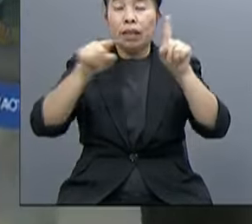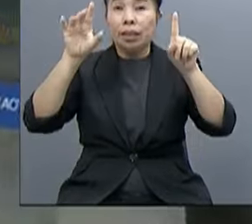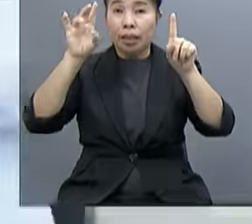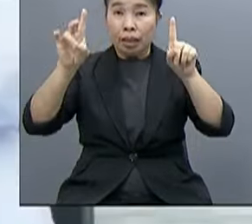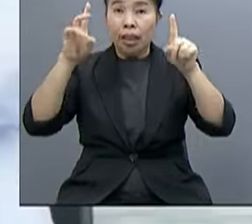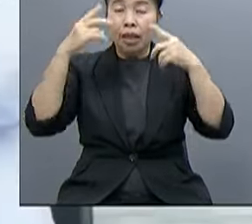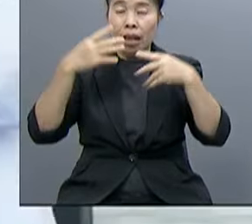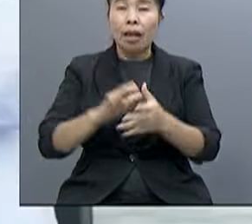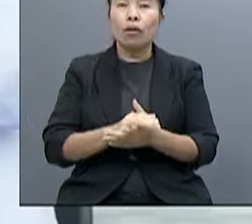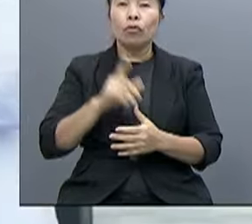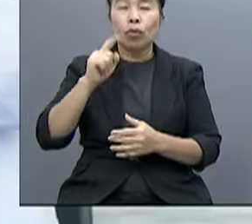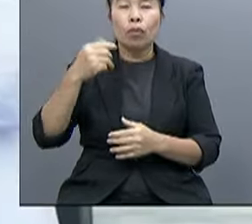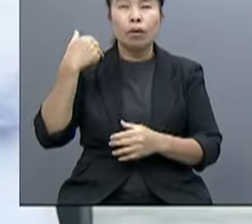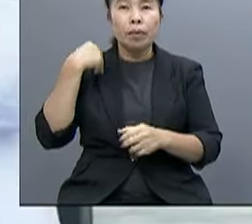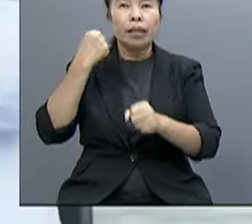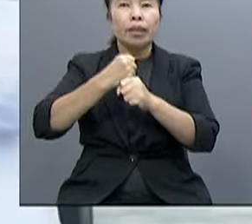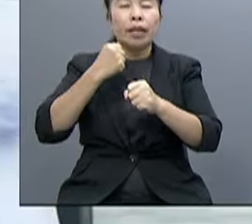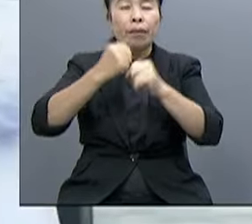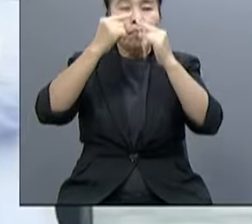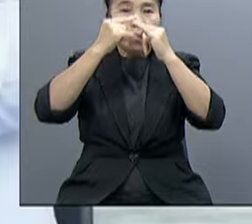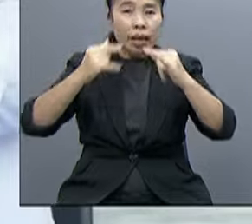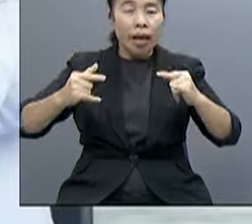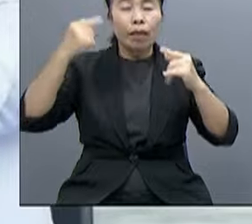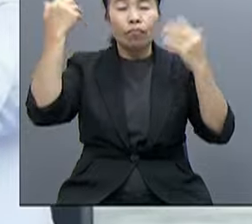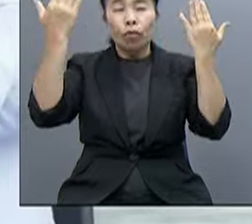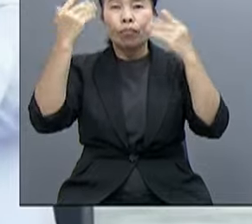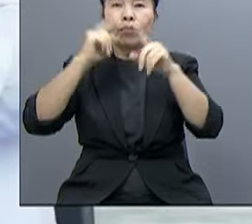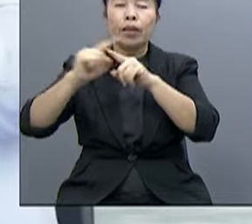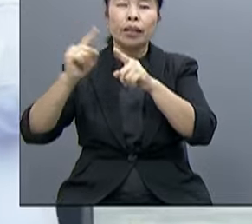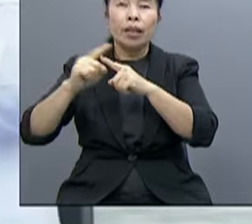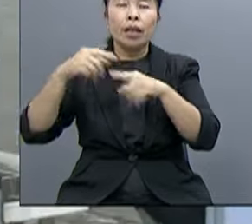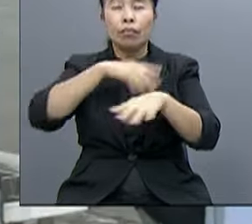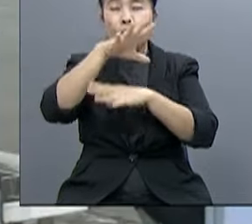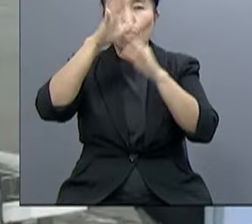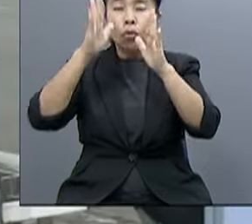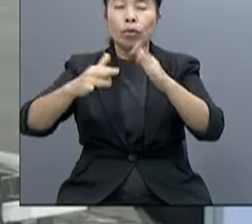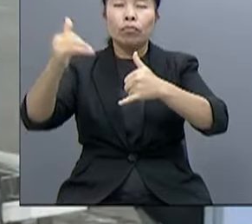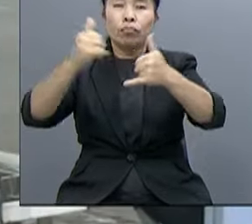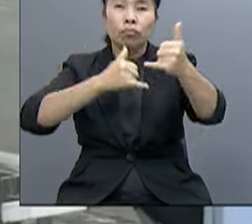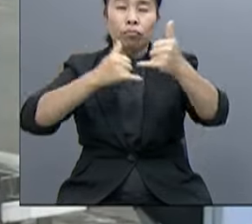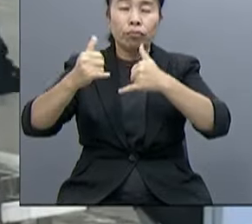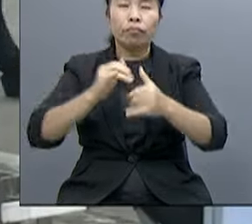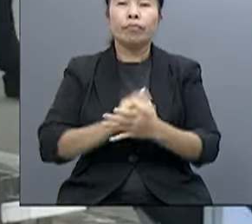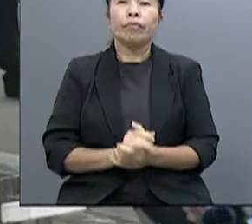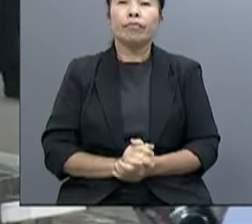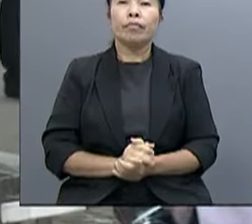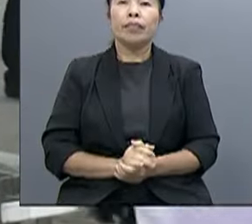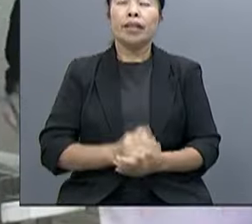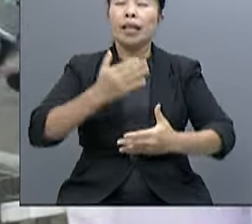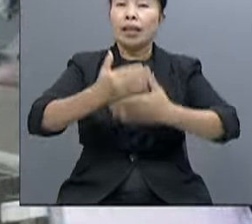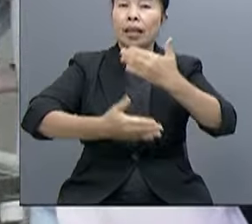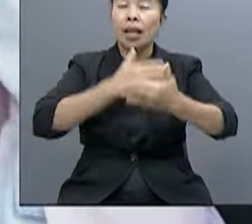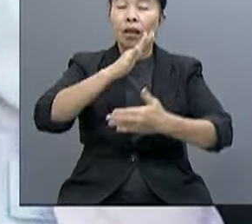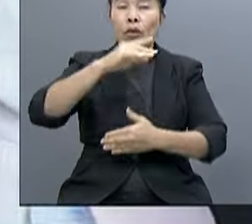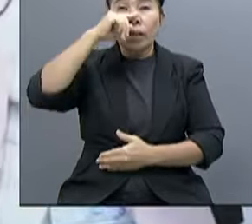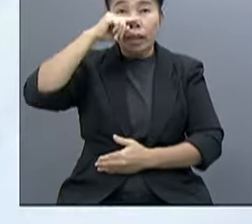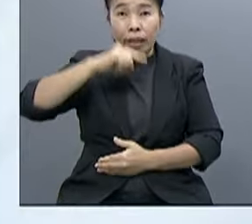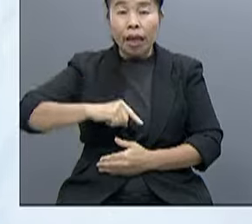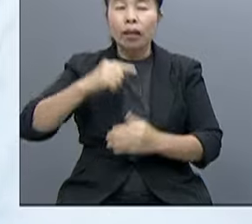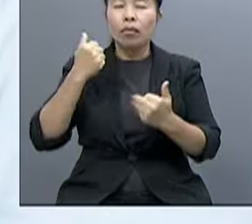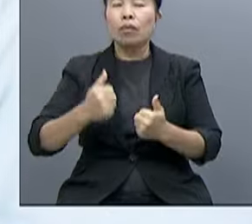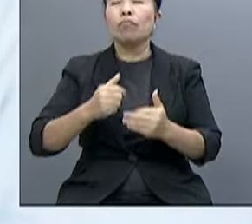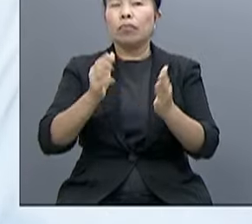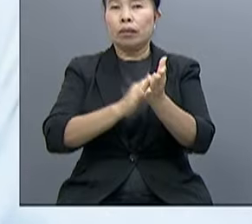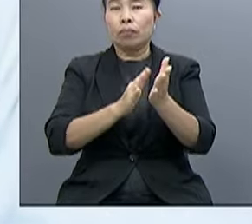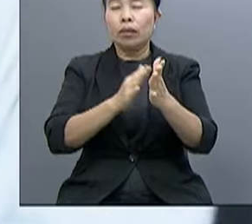จะต้องมีการออกแคมเปญหรือว่าอีเวนต์ใหม่ๆเพื่อดึงดูดนักท่องเที่ยวจีนค่ะส่วนตลาดท่องเที่ยวภายในประเทศนะคะก็ต้องให้ความส